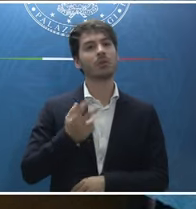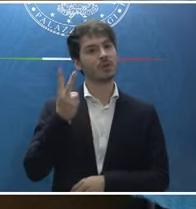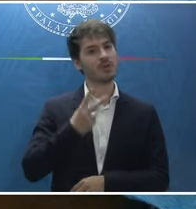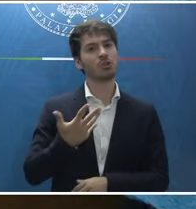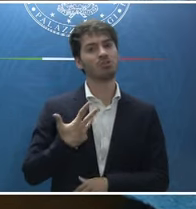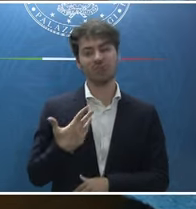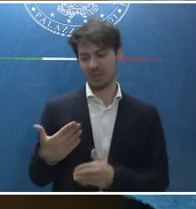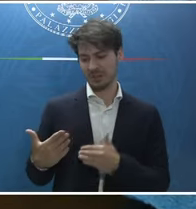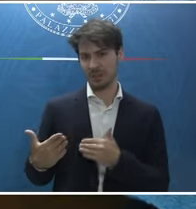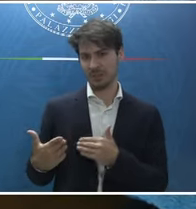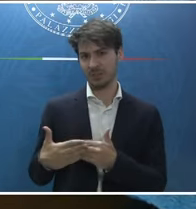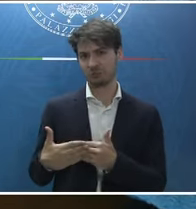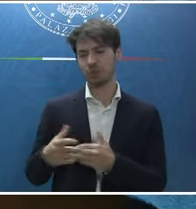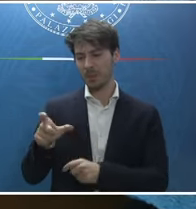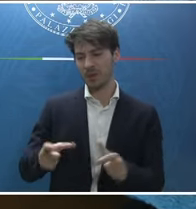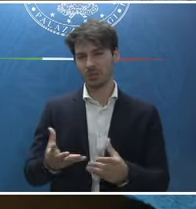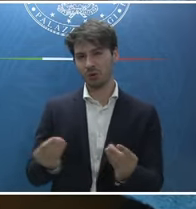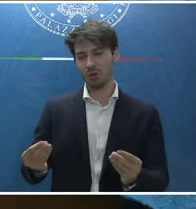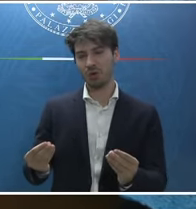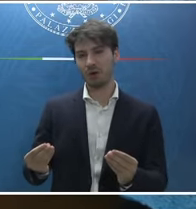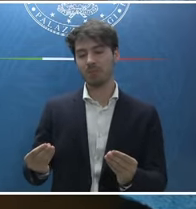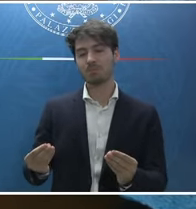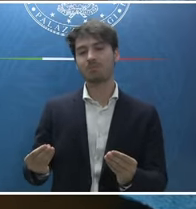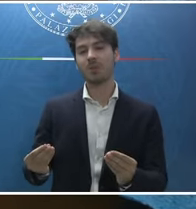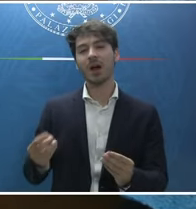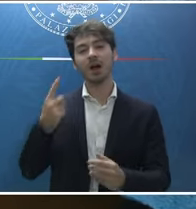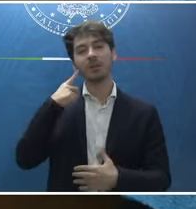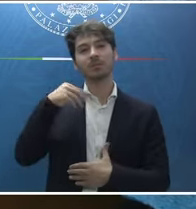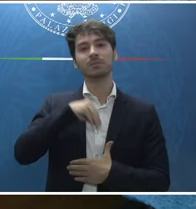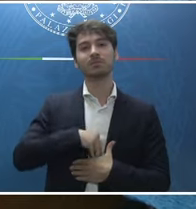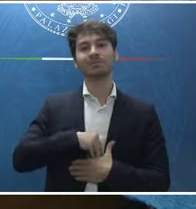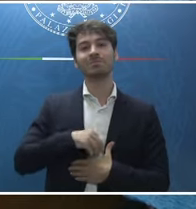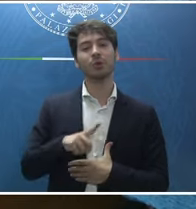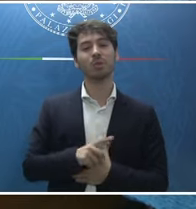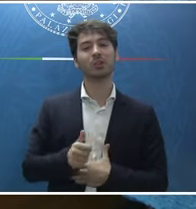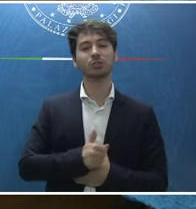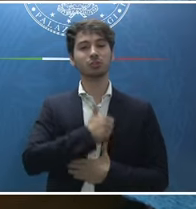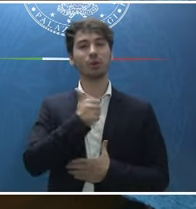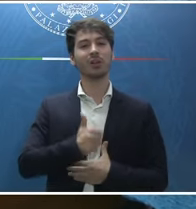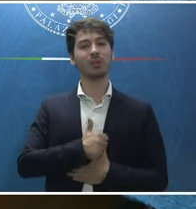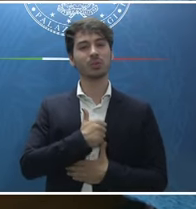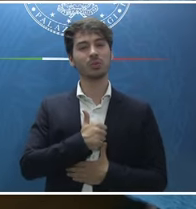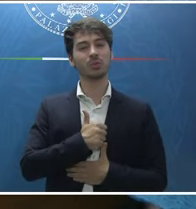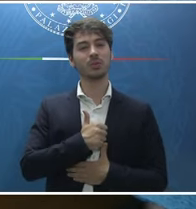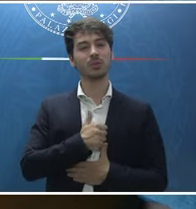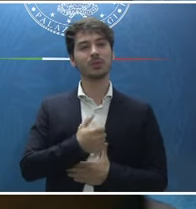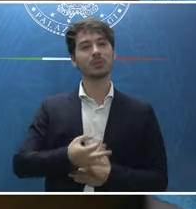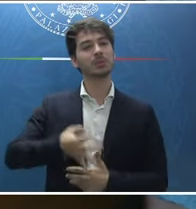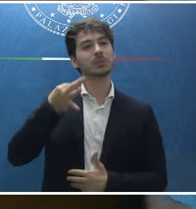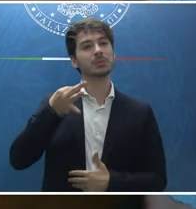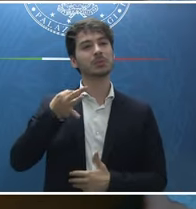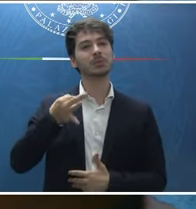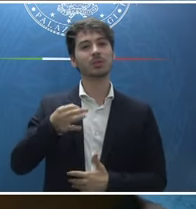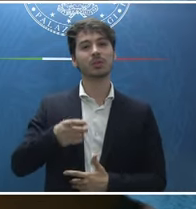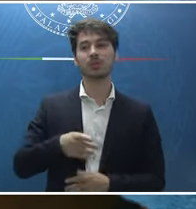fisicamente anche tante persone. Ma è quella solitudine che sembra che non ci sia nessuna